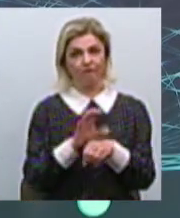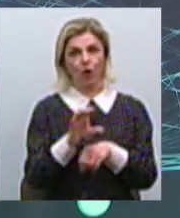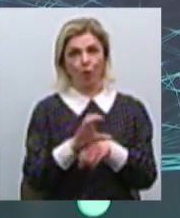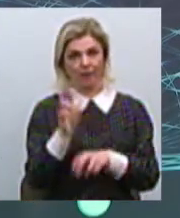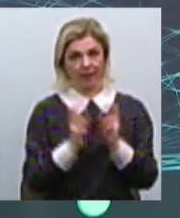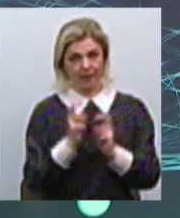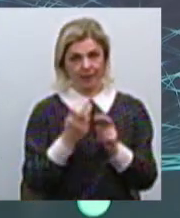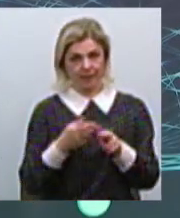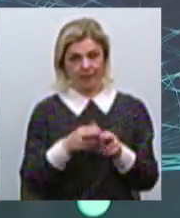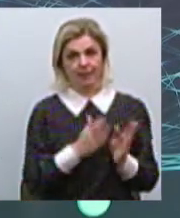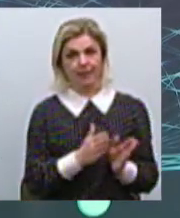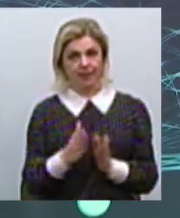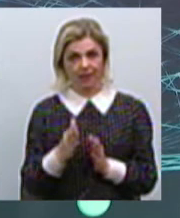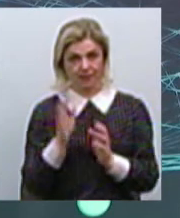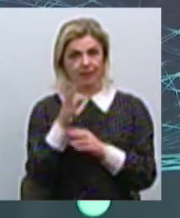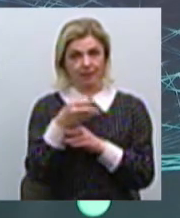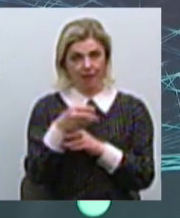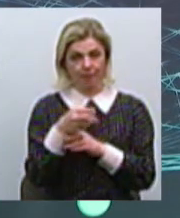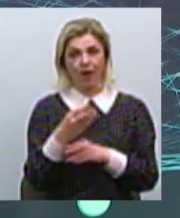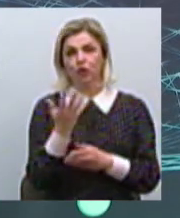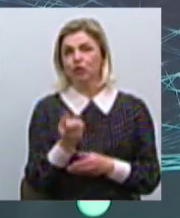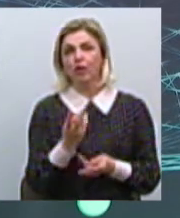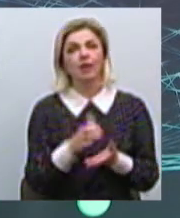так. Ми ще не ознайомлювалися з